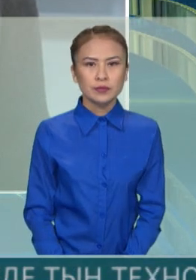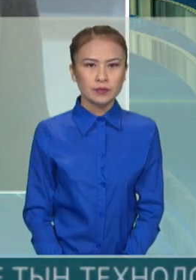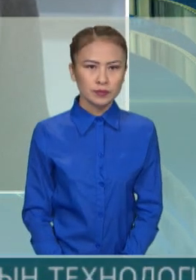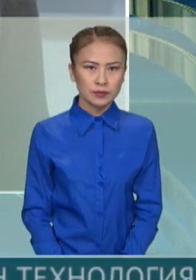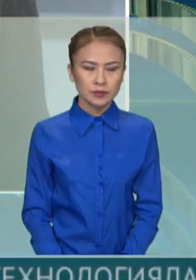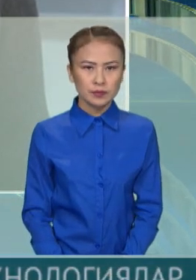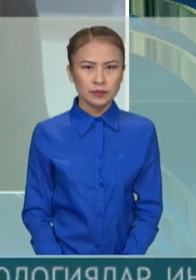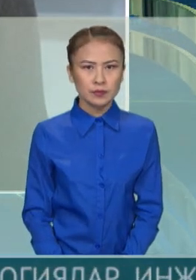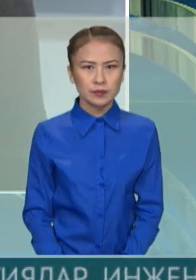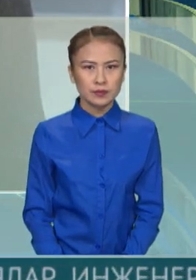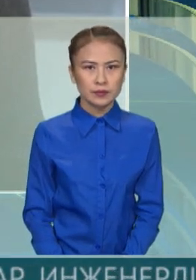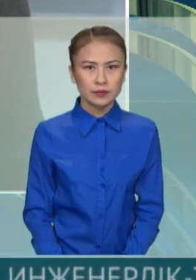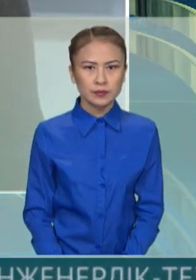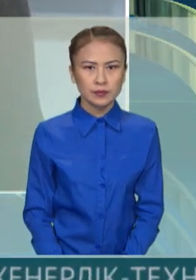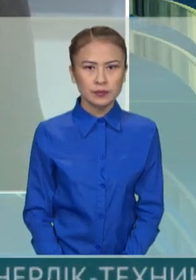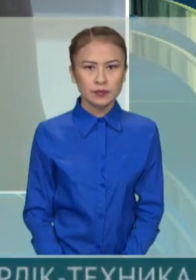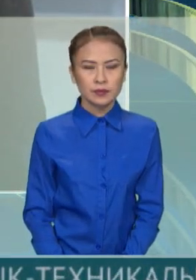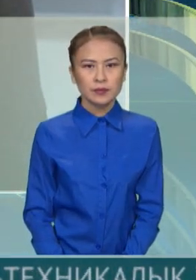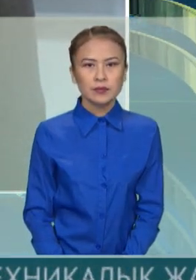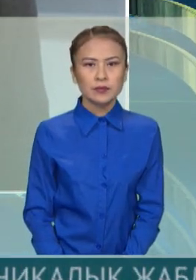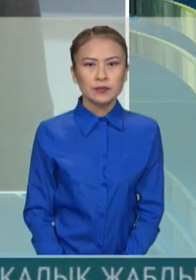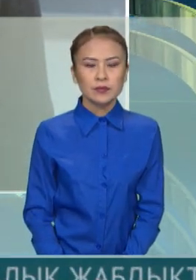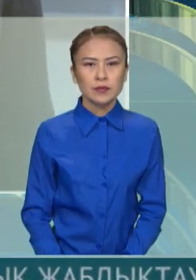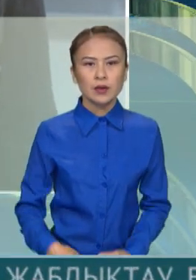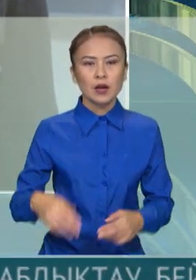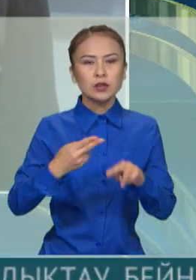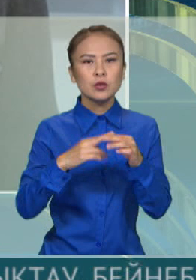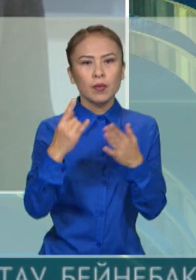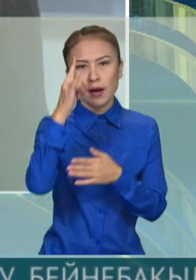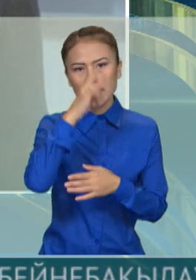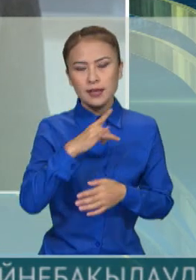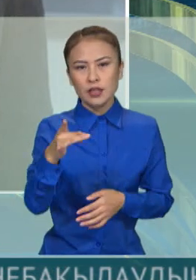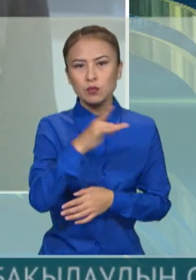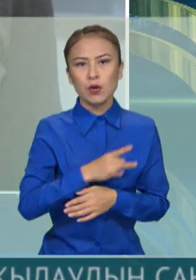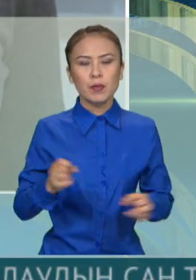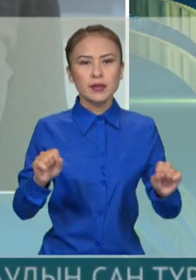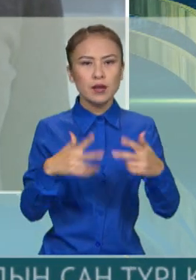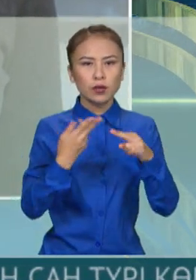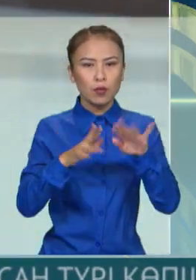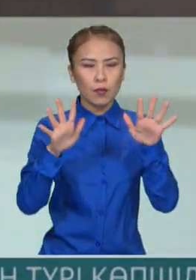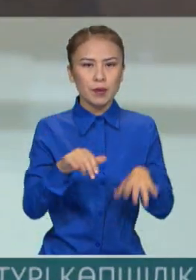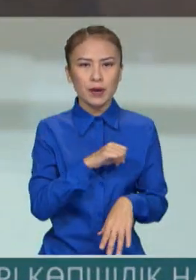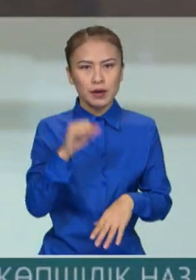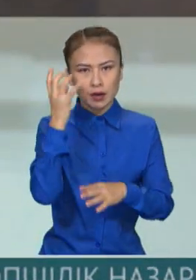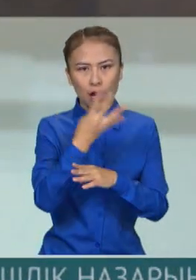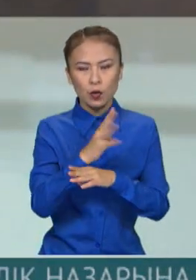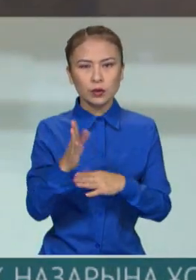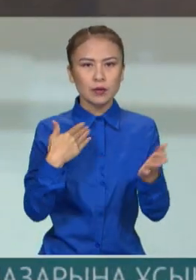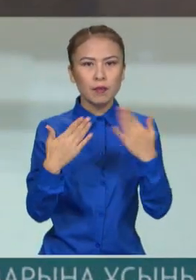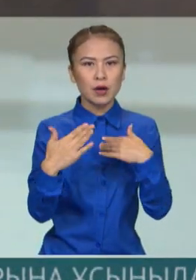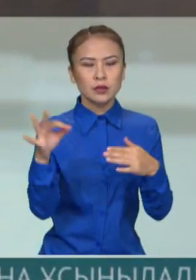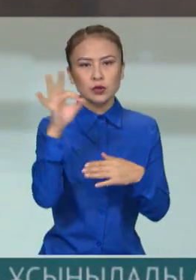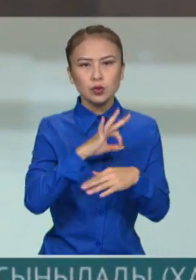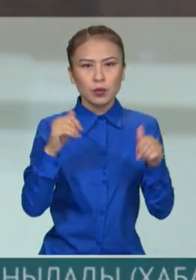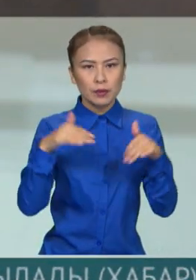күн, сөз кезегі өзіңде. Қайырлы күн, Сағыныш. Қазақстан Республикасы мен Сауд Арабиясы корольдігі арасындағы ұстап беру